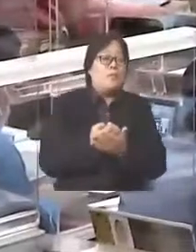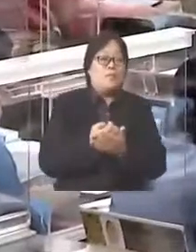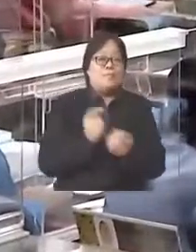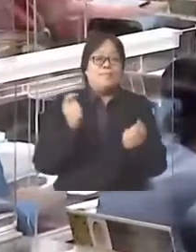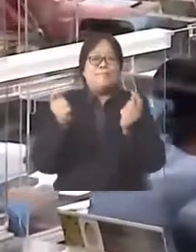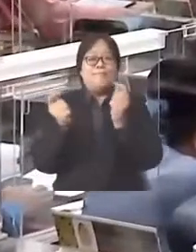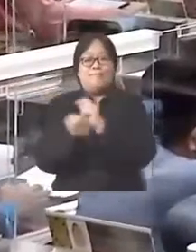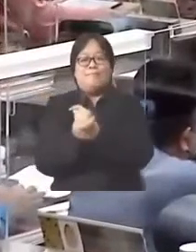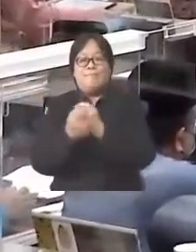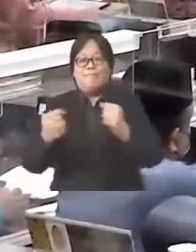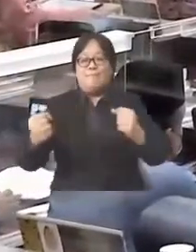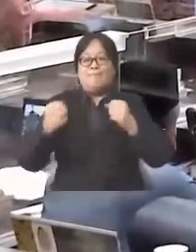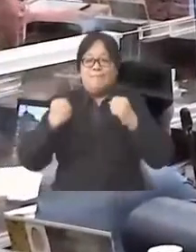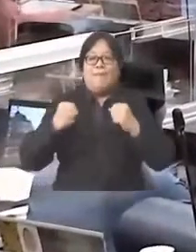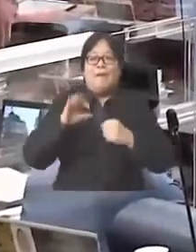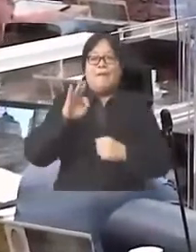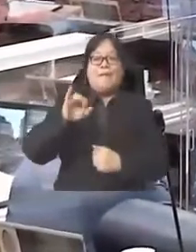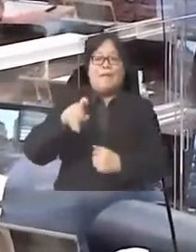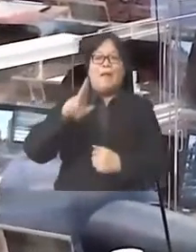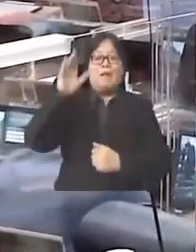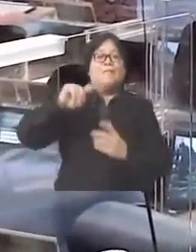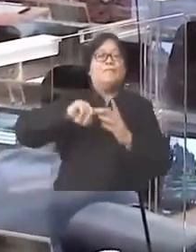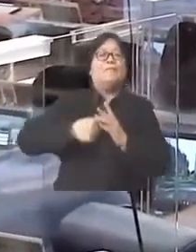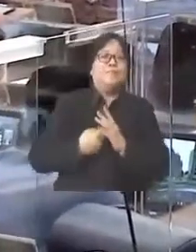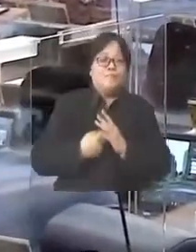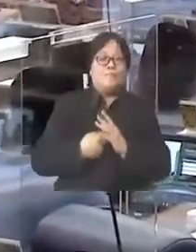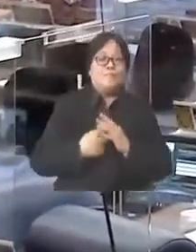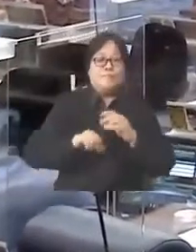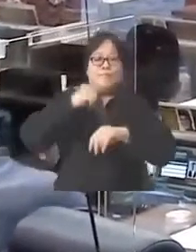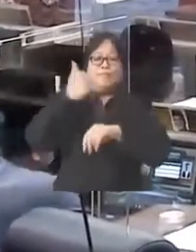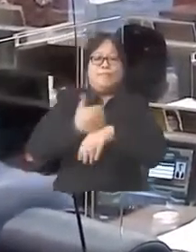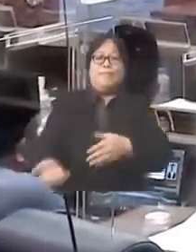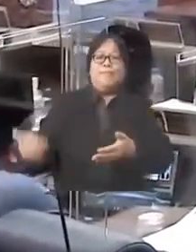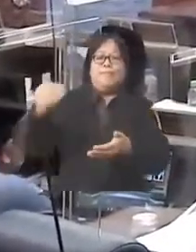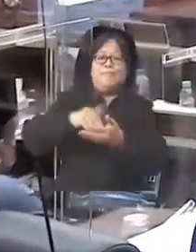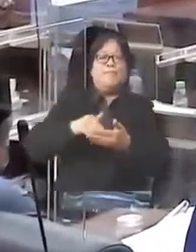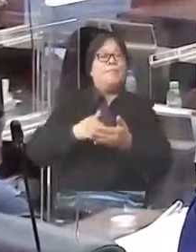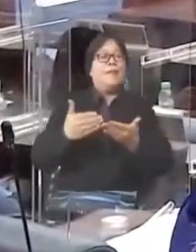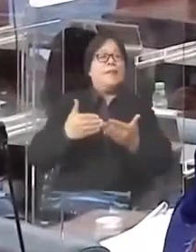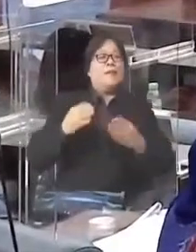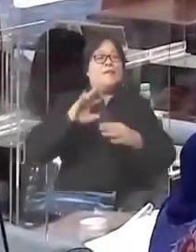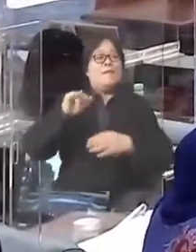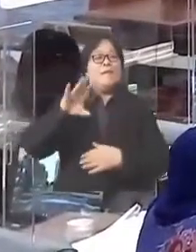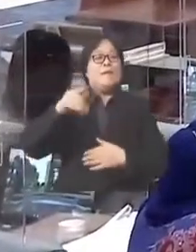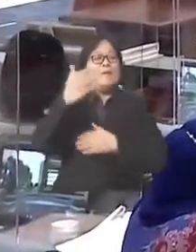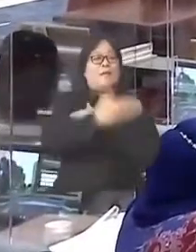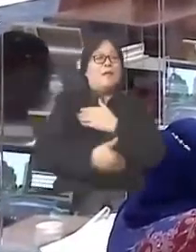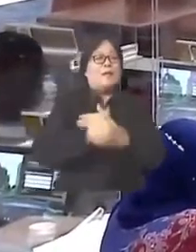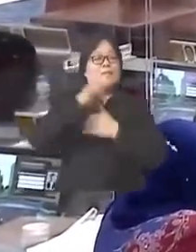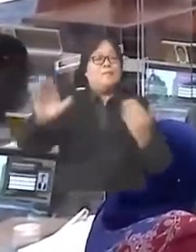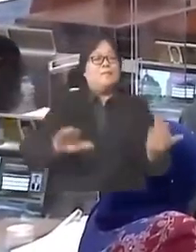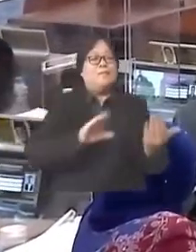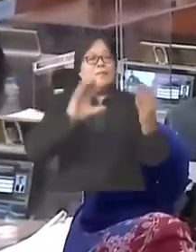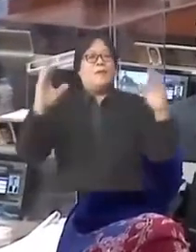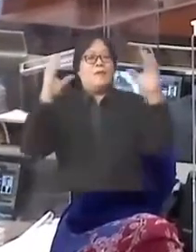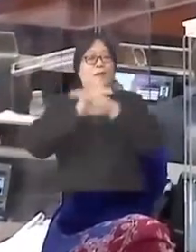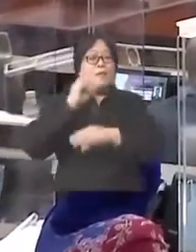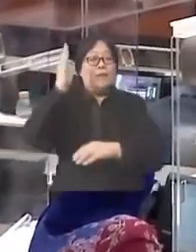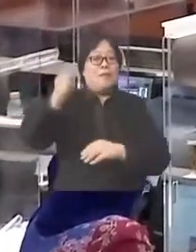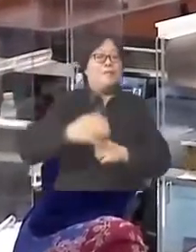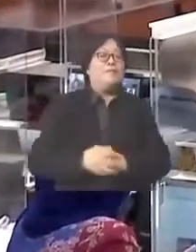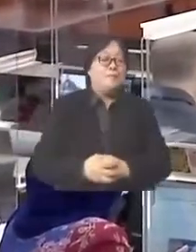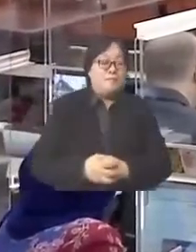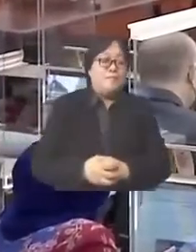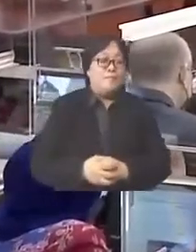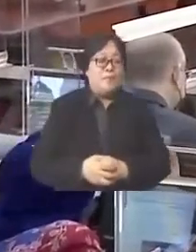Reformasi dan pengukuhan tes ke akan dimulai kan bagi membina semula benteng ketahanan fiskal negara dalam menghadapi cabaran di masa